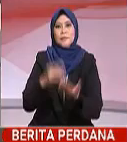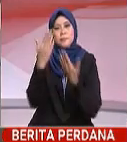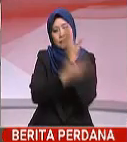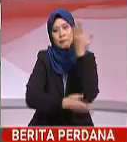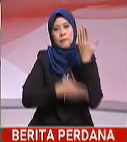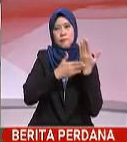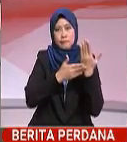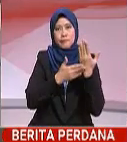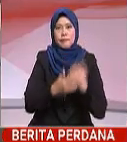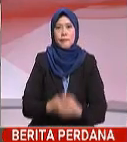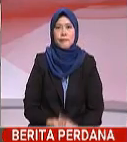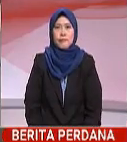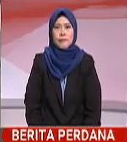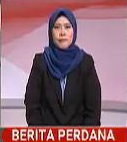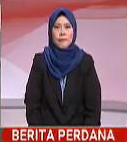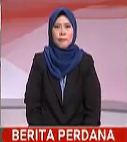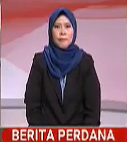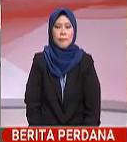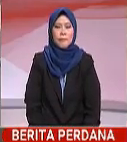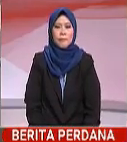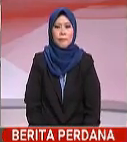seluruh negara.